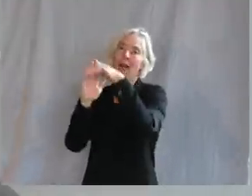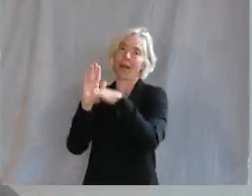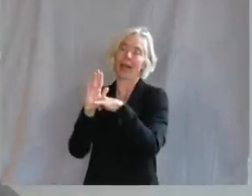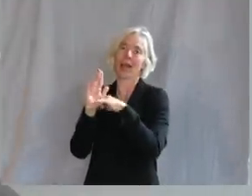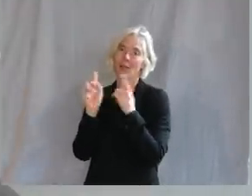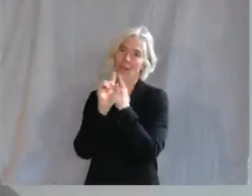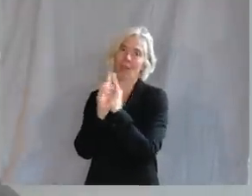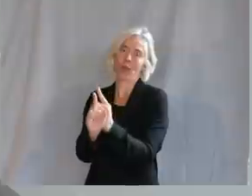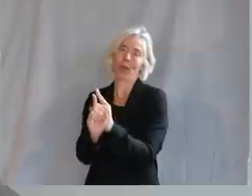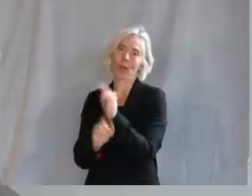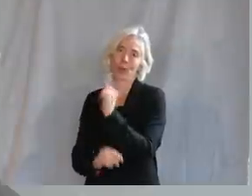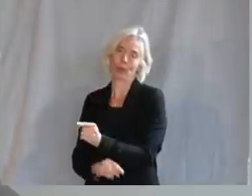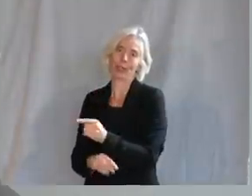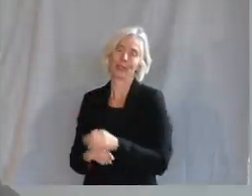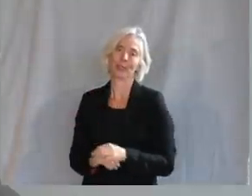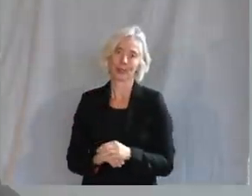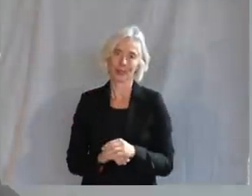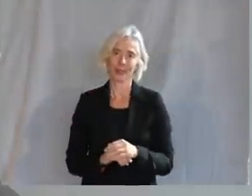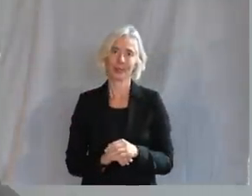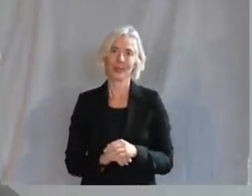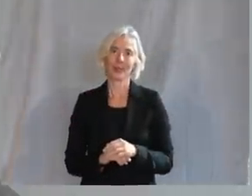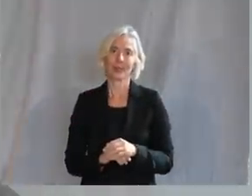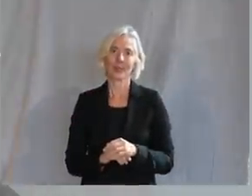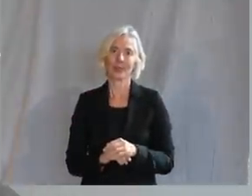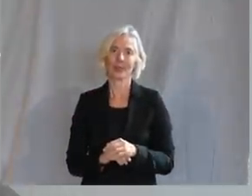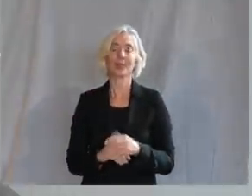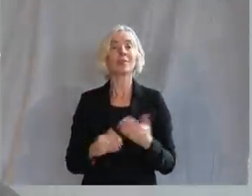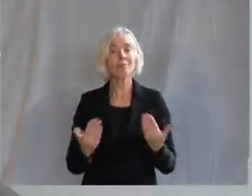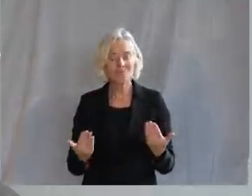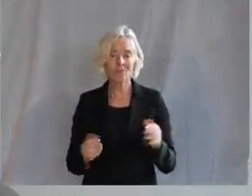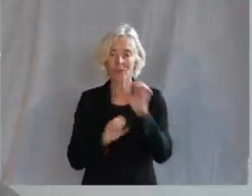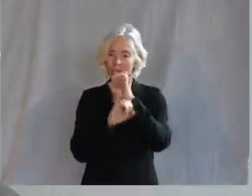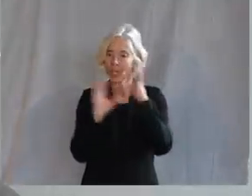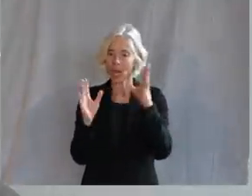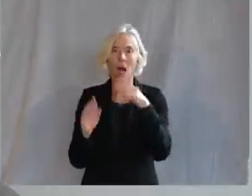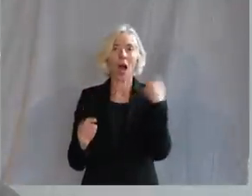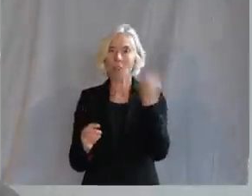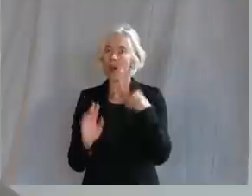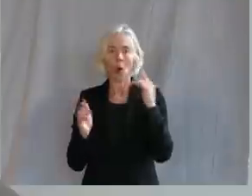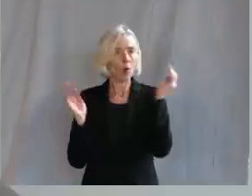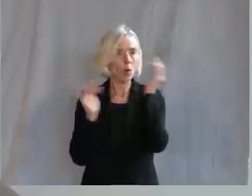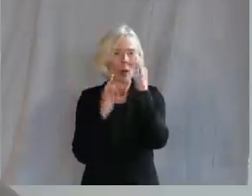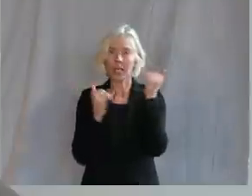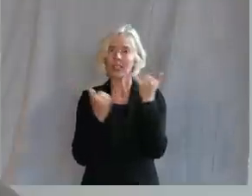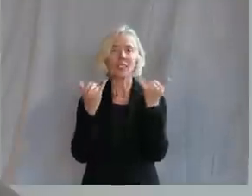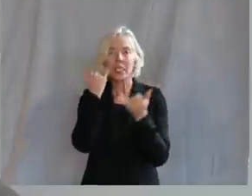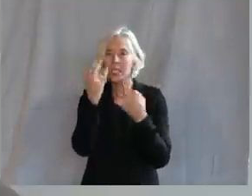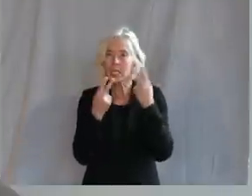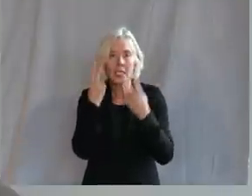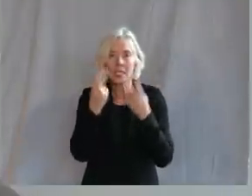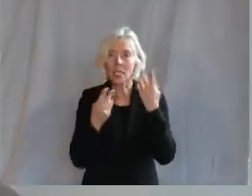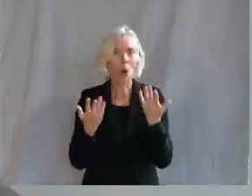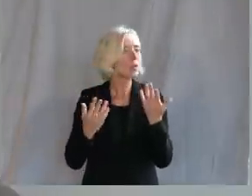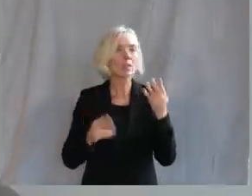auch entsprechend in den Griff bekommen. Die Frage wird sicher auch sein, was mit sonstigen Freizeitkultureinrichtungen, Messe, Tagungen,